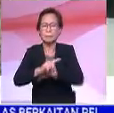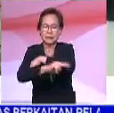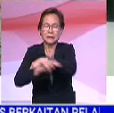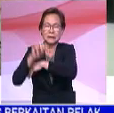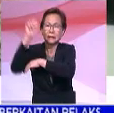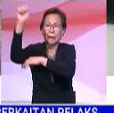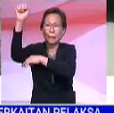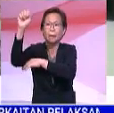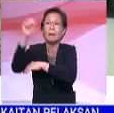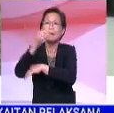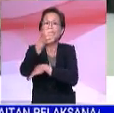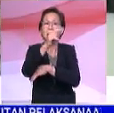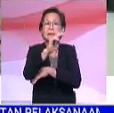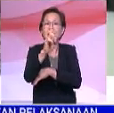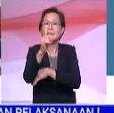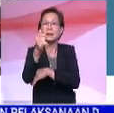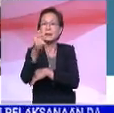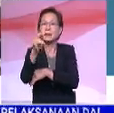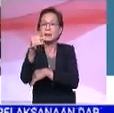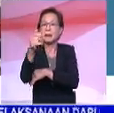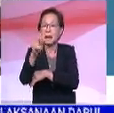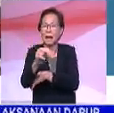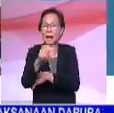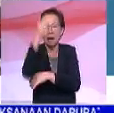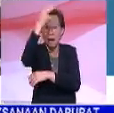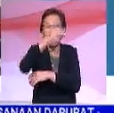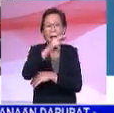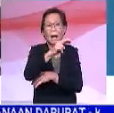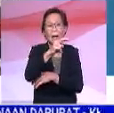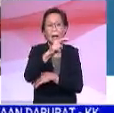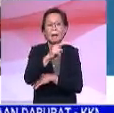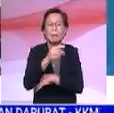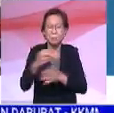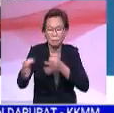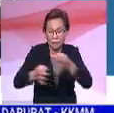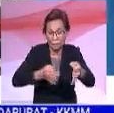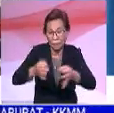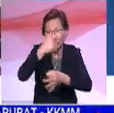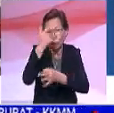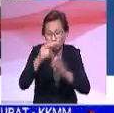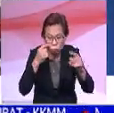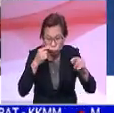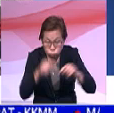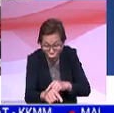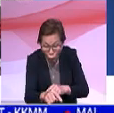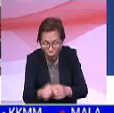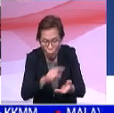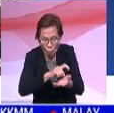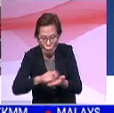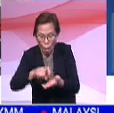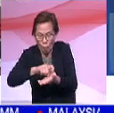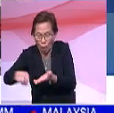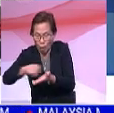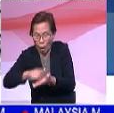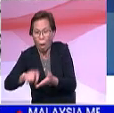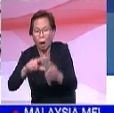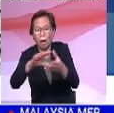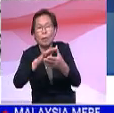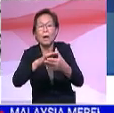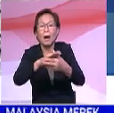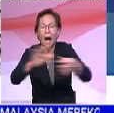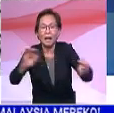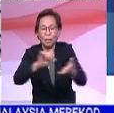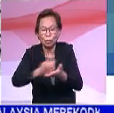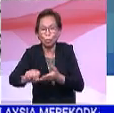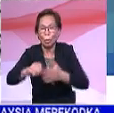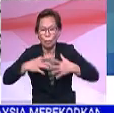Sabah Jahin Sandakan, Haji Romzi Abdul Rahman menegaskan demikian, susulan penemuan cetakan ayat suci Al-Quran pada pakaian